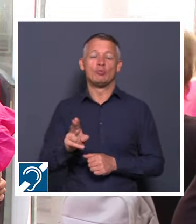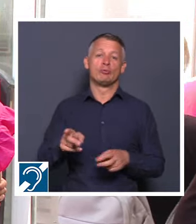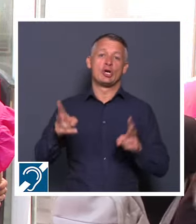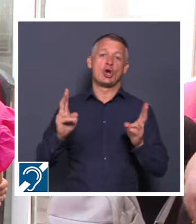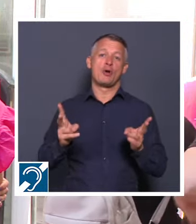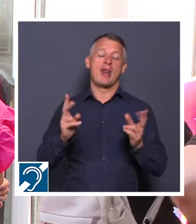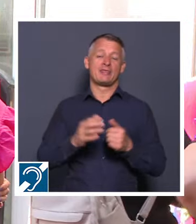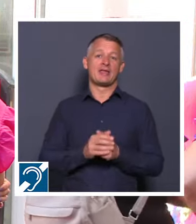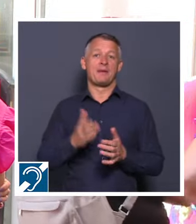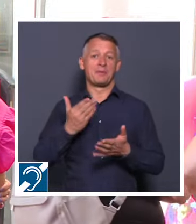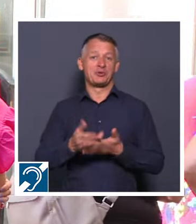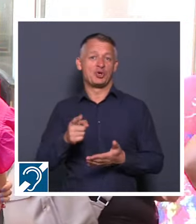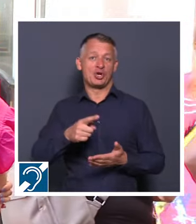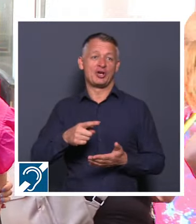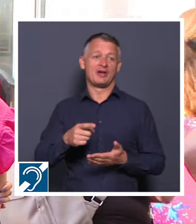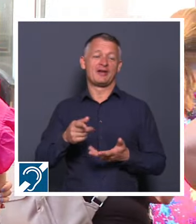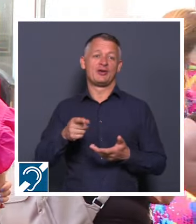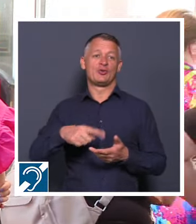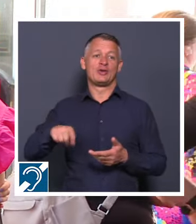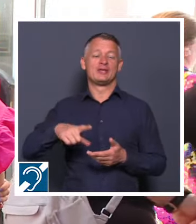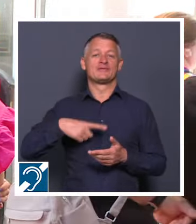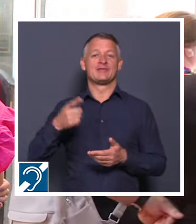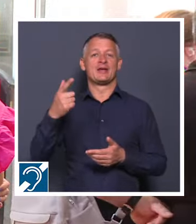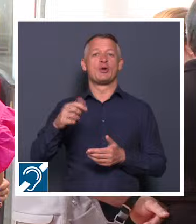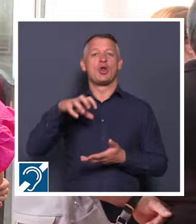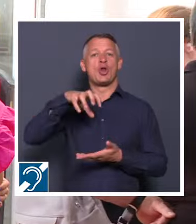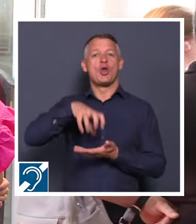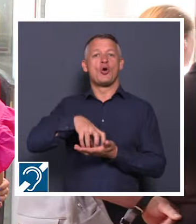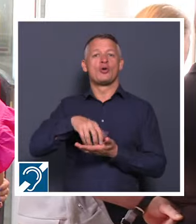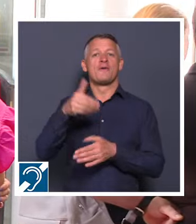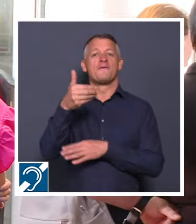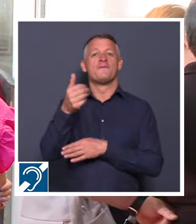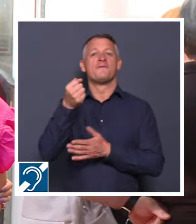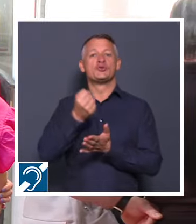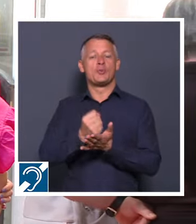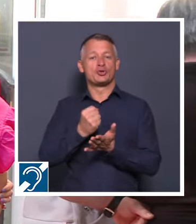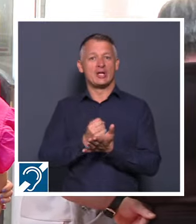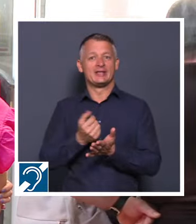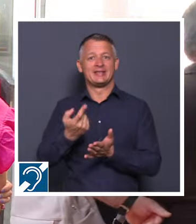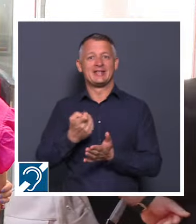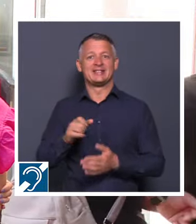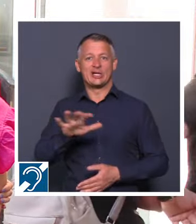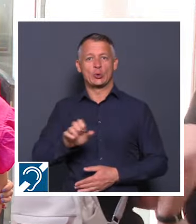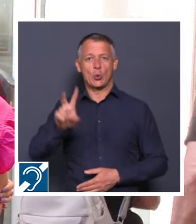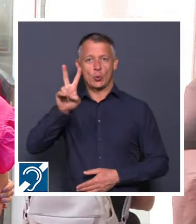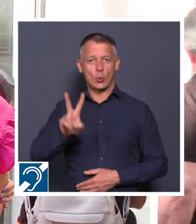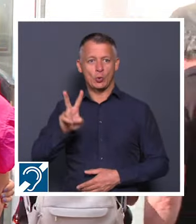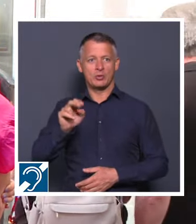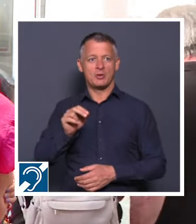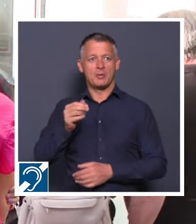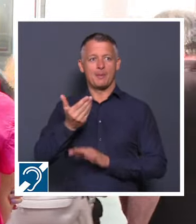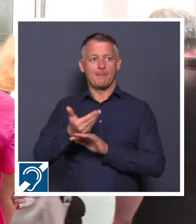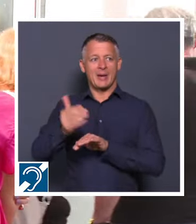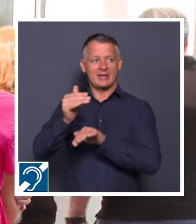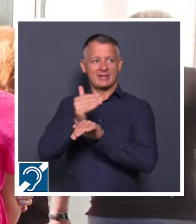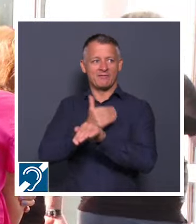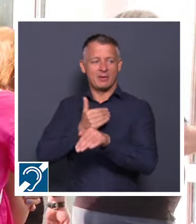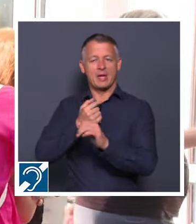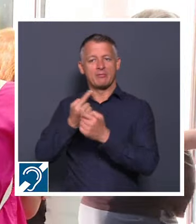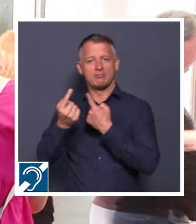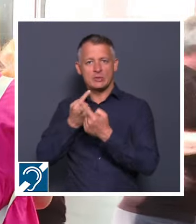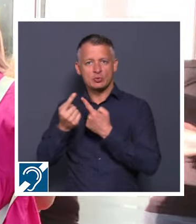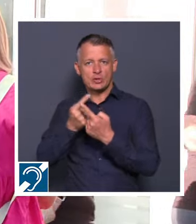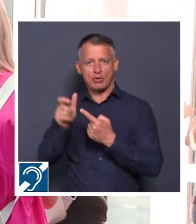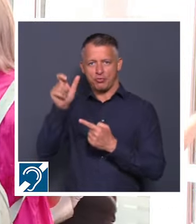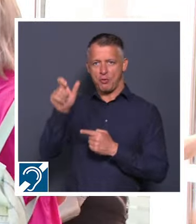spunem așa. Noi ne aflăm acum în fața unui oficiu poștal din sectorul 2. Am stat puțin mai devreme de vorbă cu oamenii. Vorbim până la